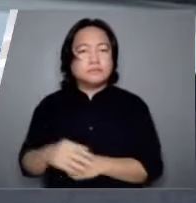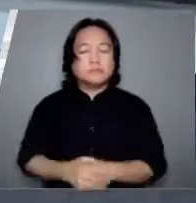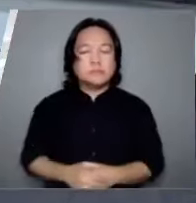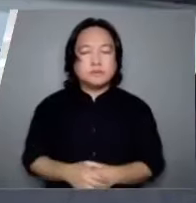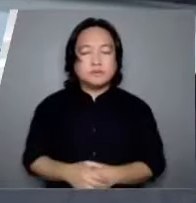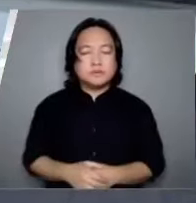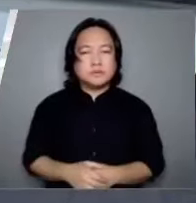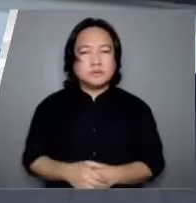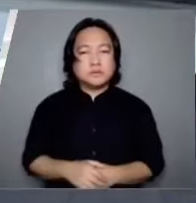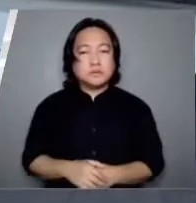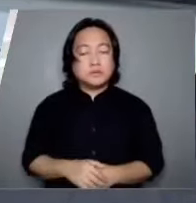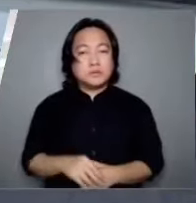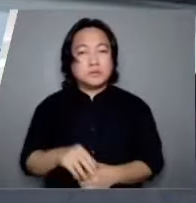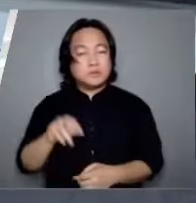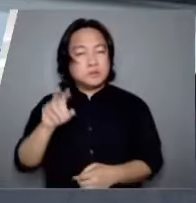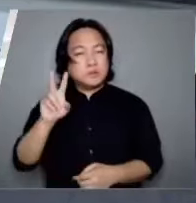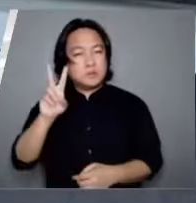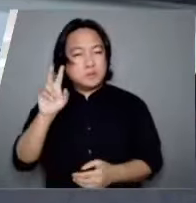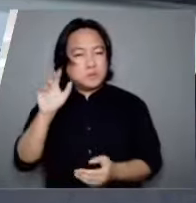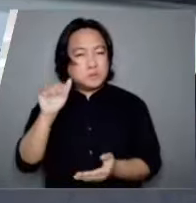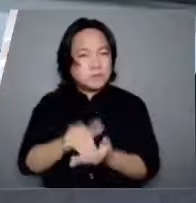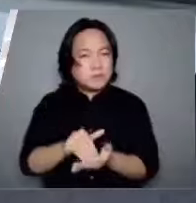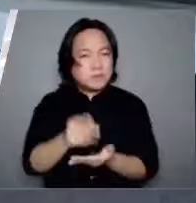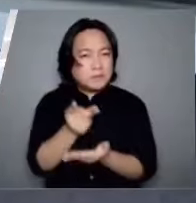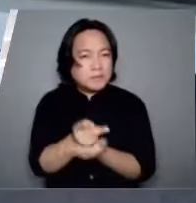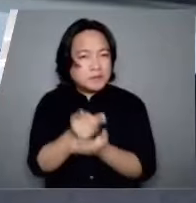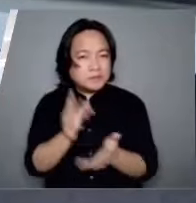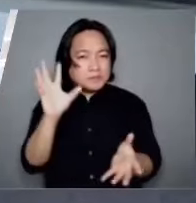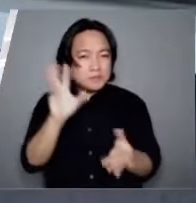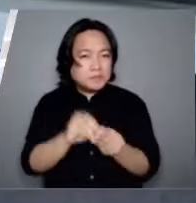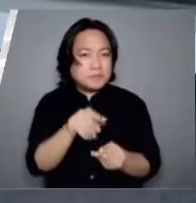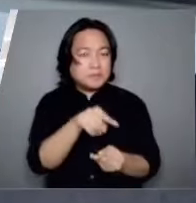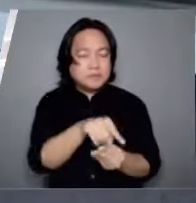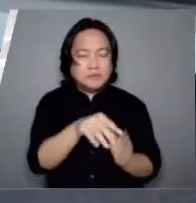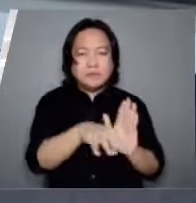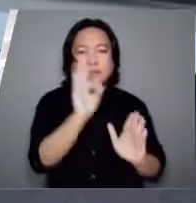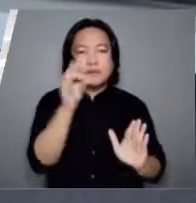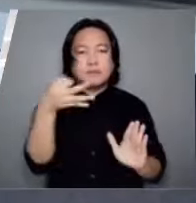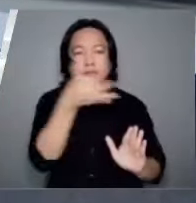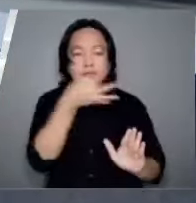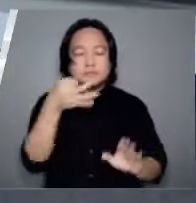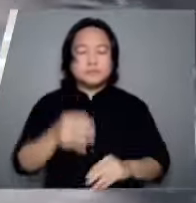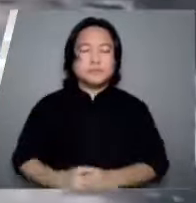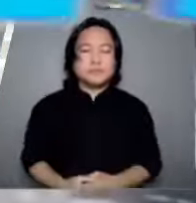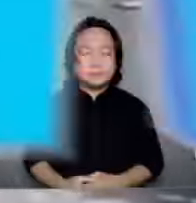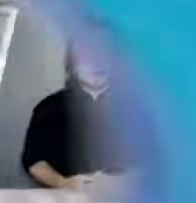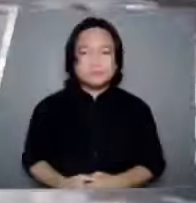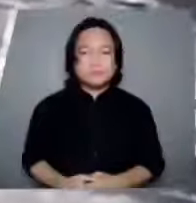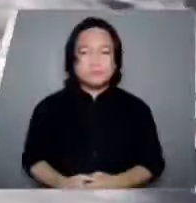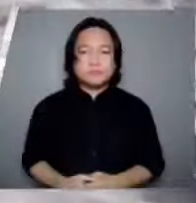hinihinalang syabong nasamsam sa kanila. Saksi si Marisol Abdurrahman. Exclusive!